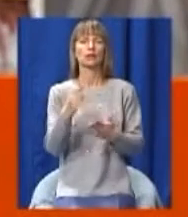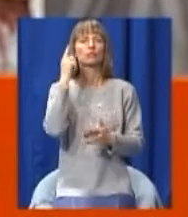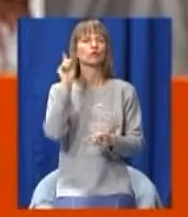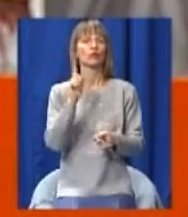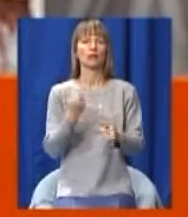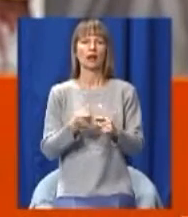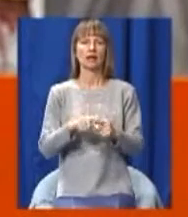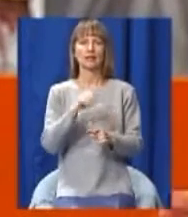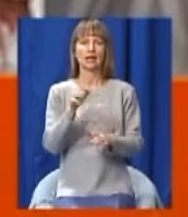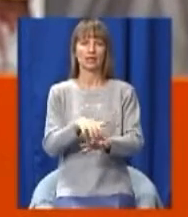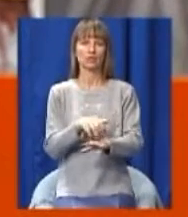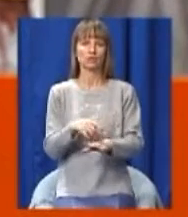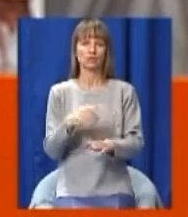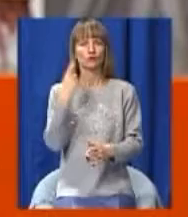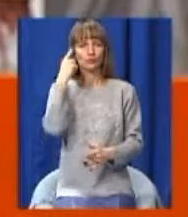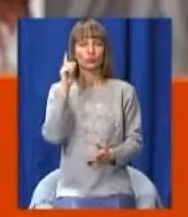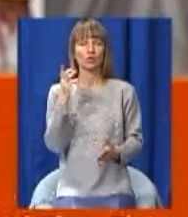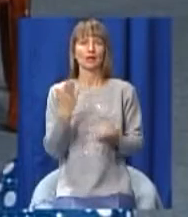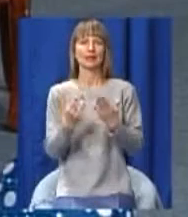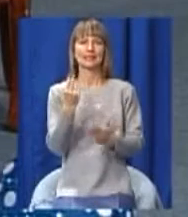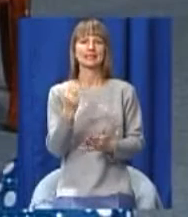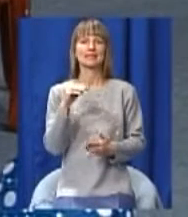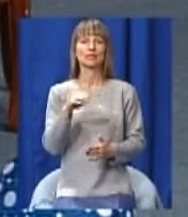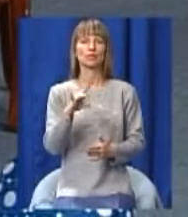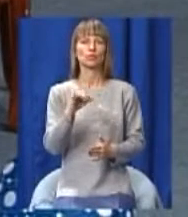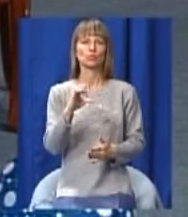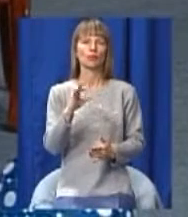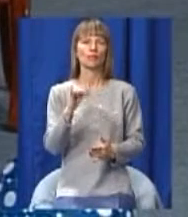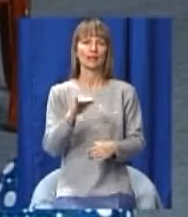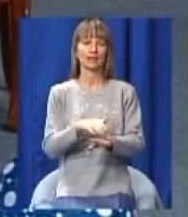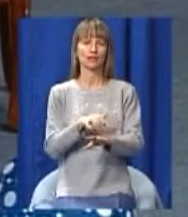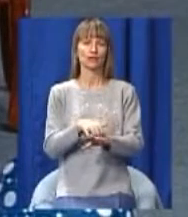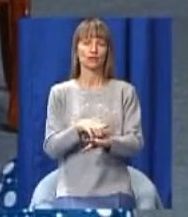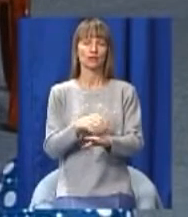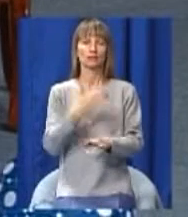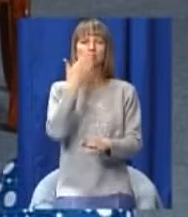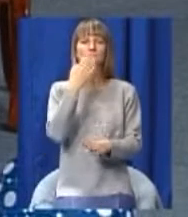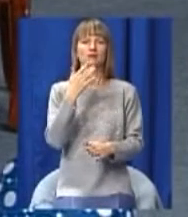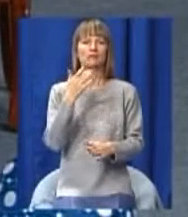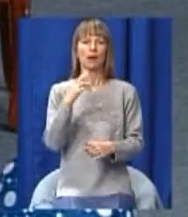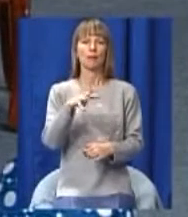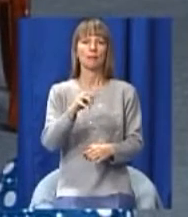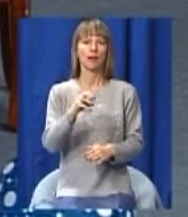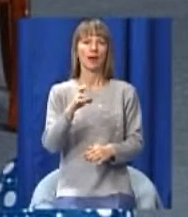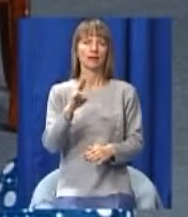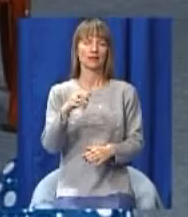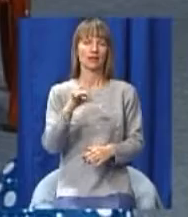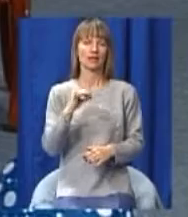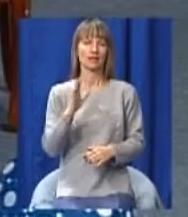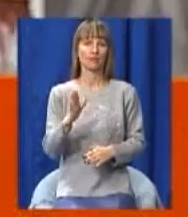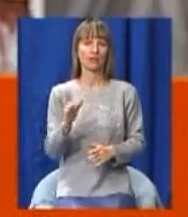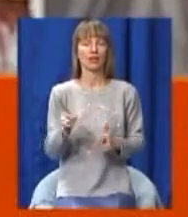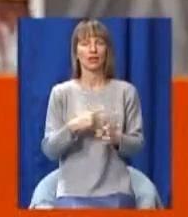що це за кішки? Напевно, теж якісь там цитрусові кішки з запахом мандаринів чи ще чогось? Навіть не знаю. Чи, можливо, якісь